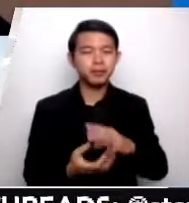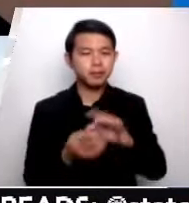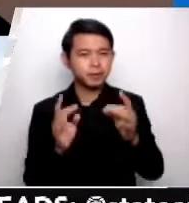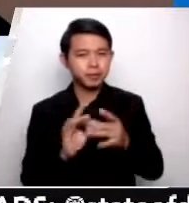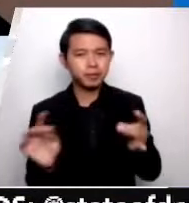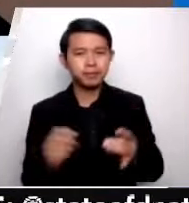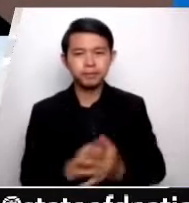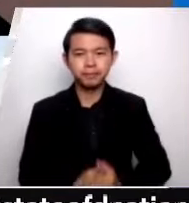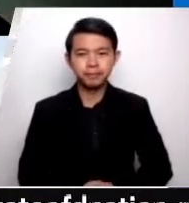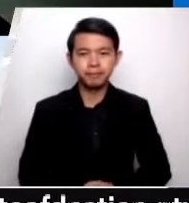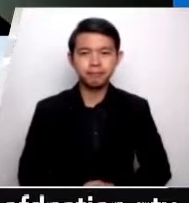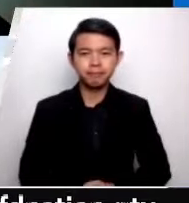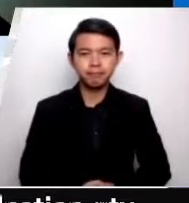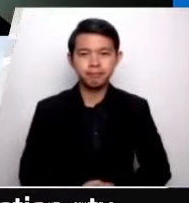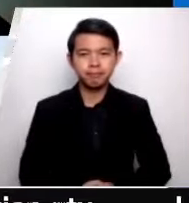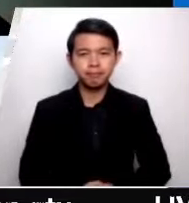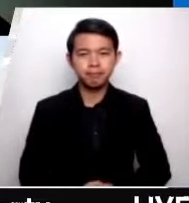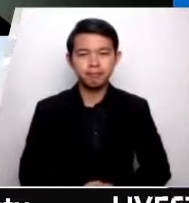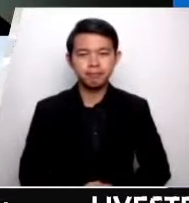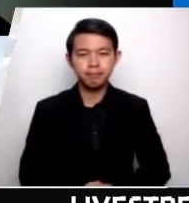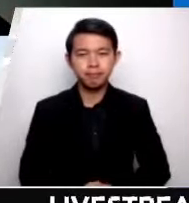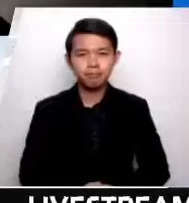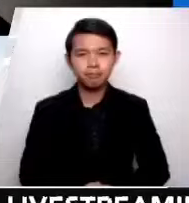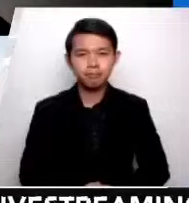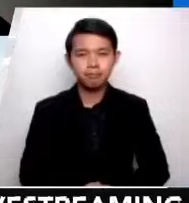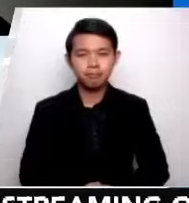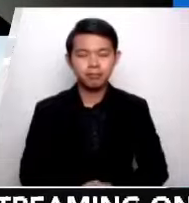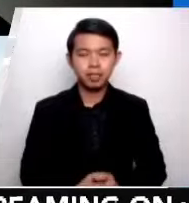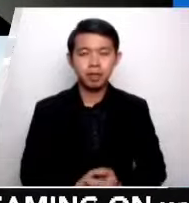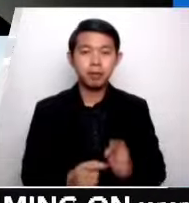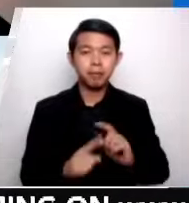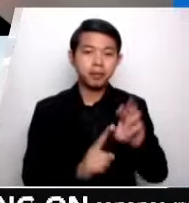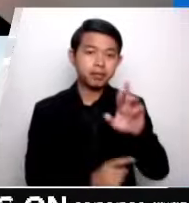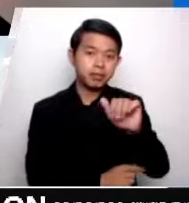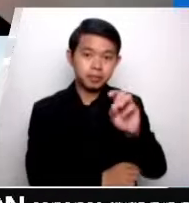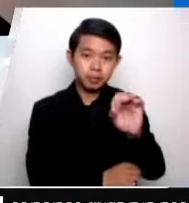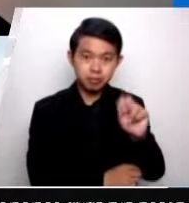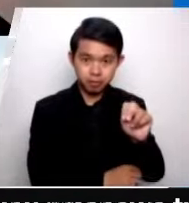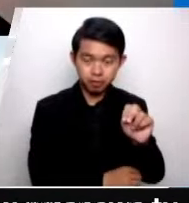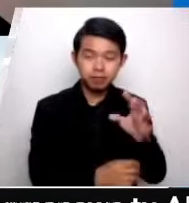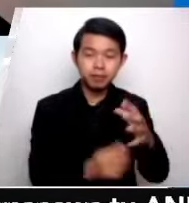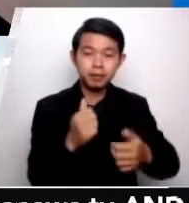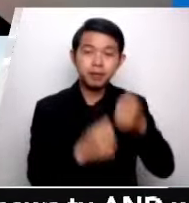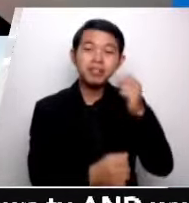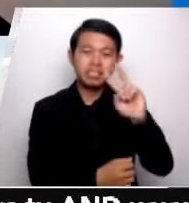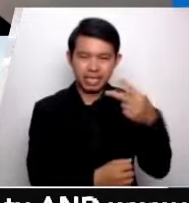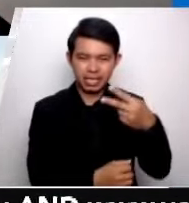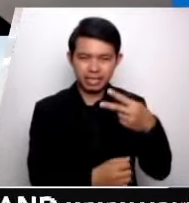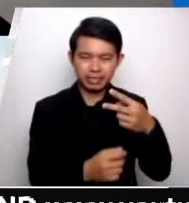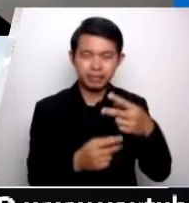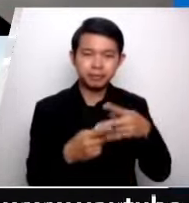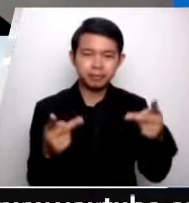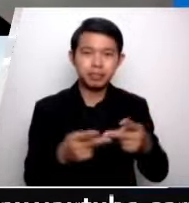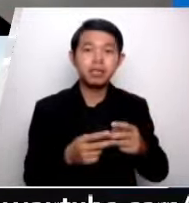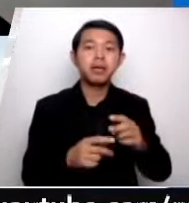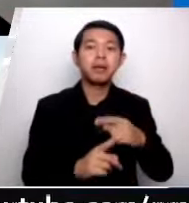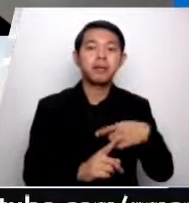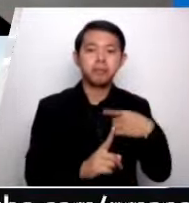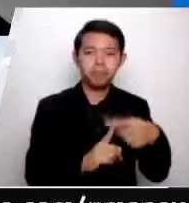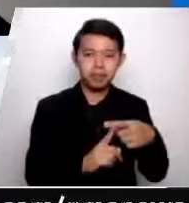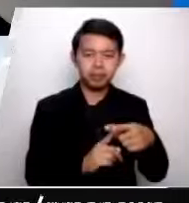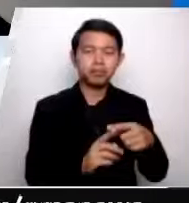na si Ramon, second runner-up sa Patimpalak. Nakuha rin niya ang People's Choice